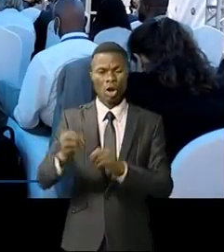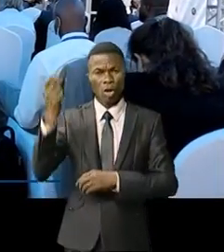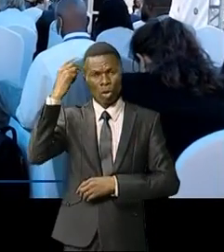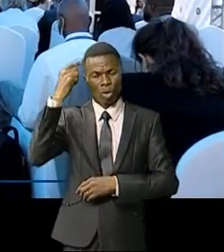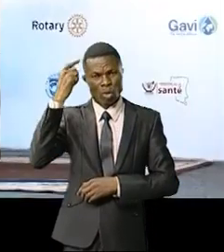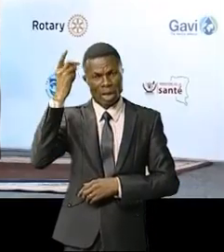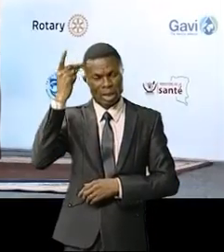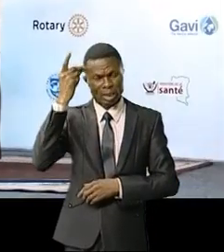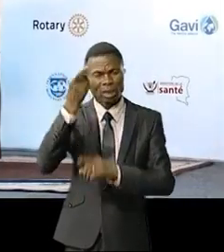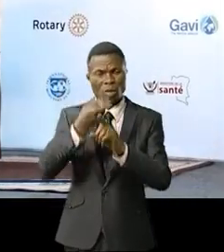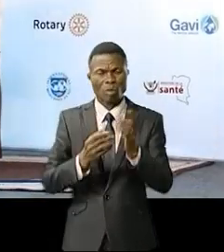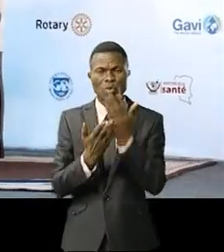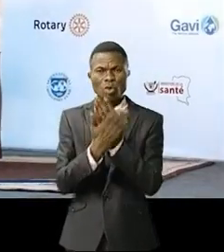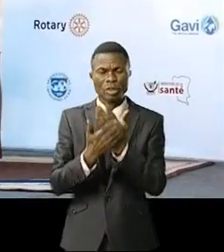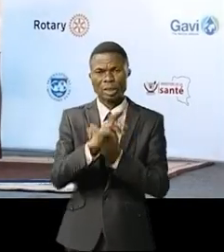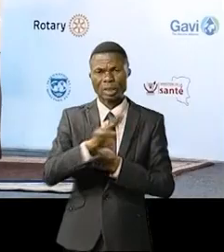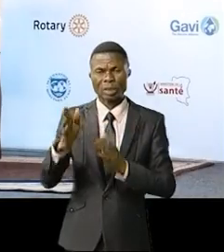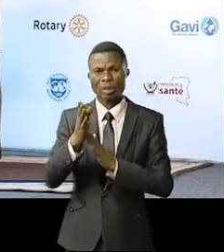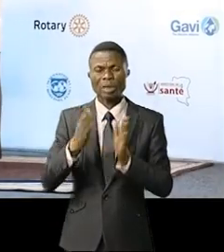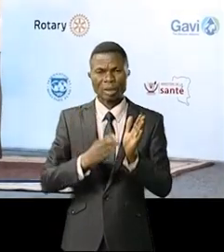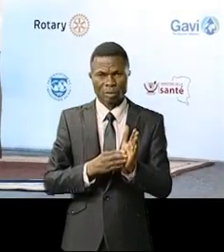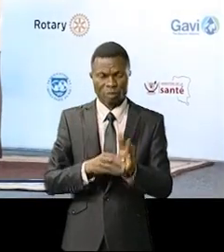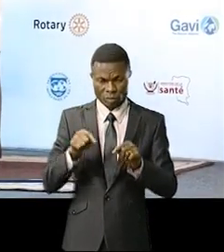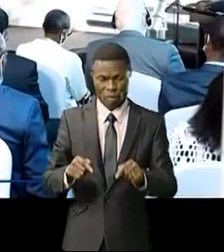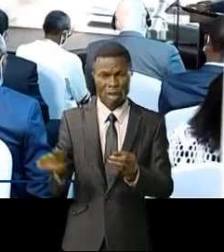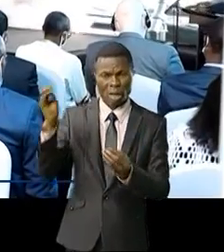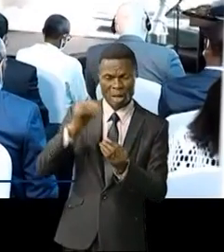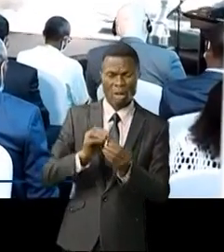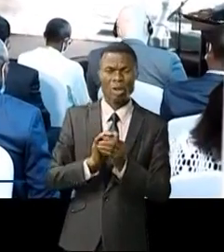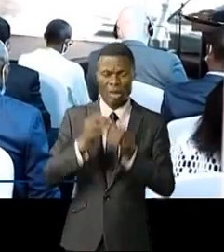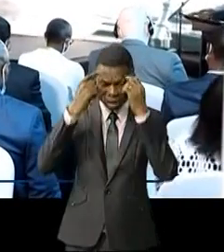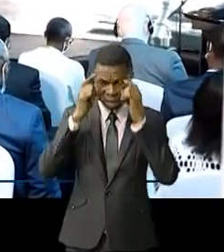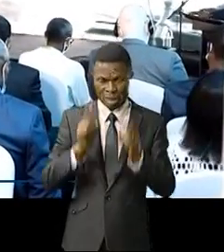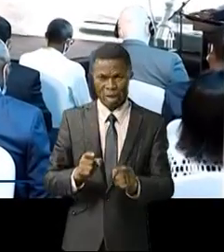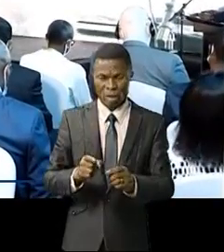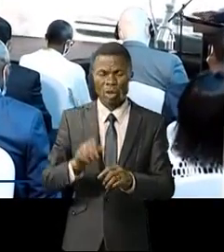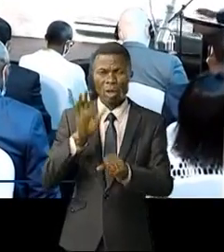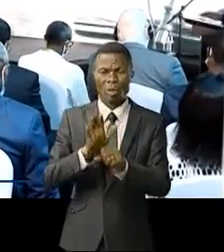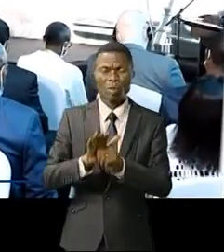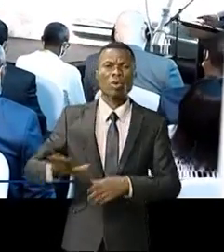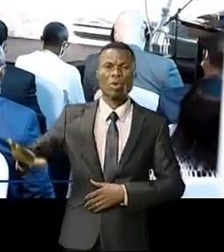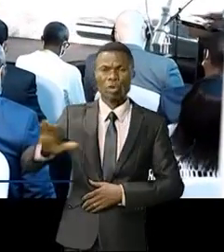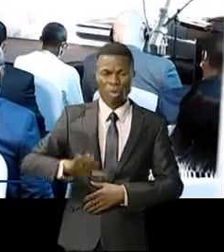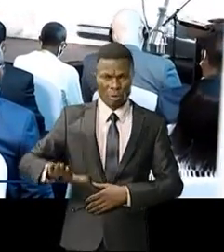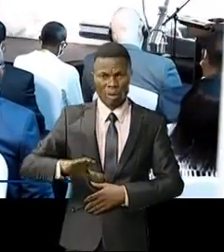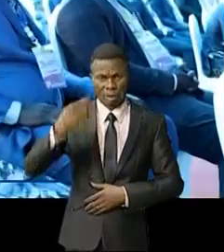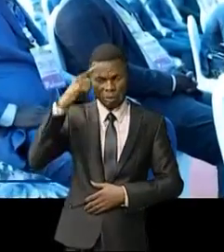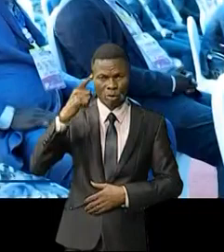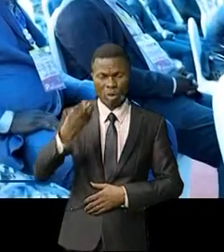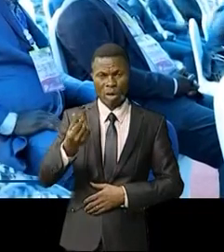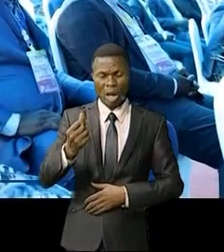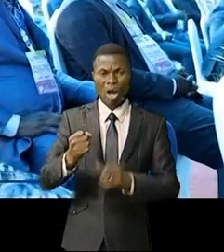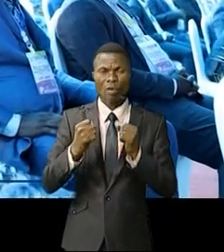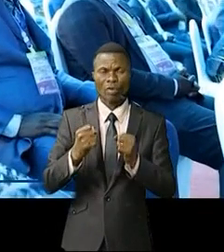juillet 2019. Il est question ici de renouveler l'engagement pris par les parties prenantes en vue d'un financement